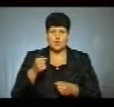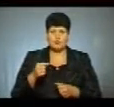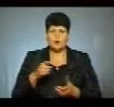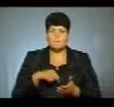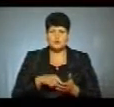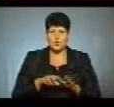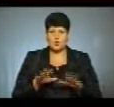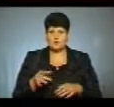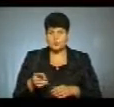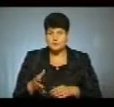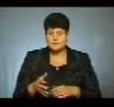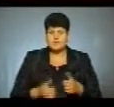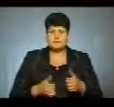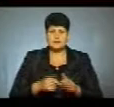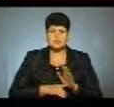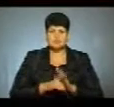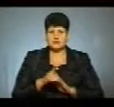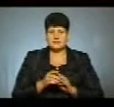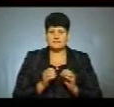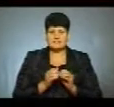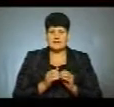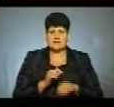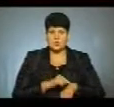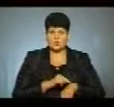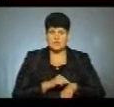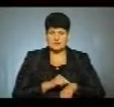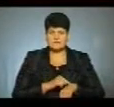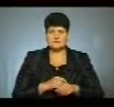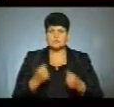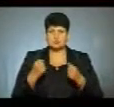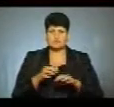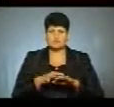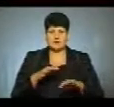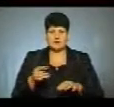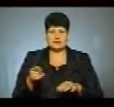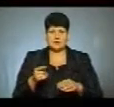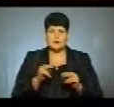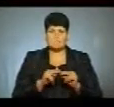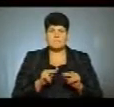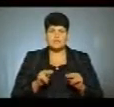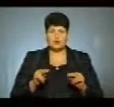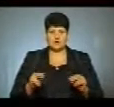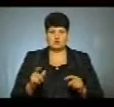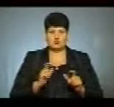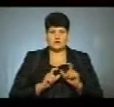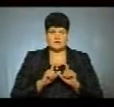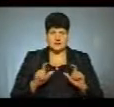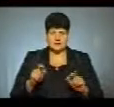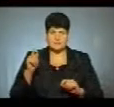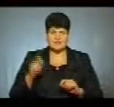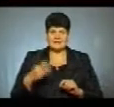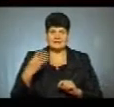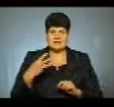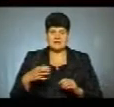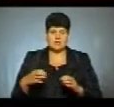голови Тернополя. Змагання розпочалися о 10-й годині в спортивному залі Тернопільського педагогічного університету. Приїхали 30